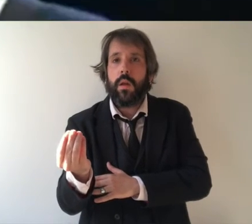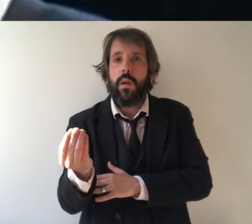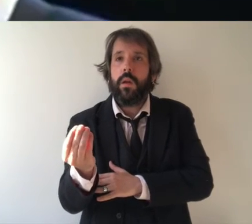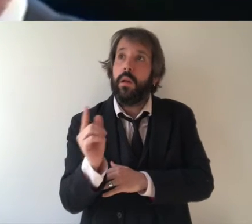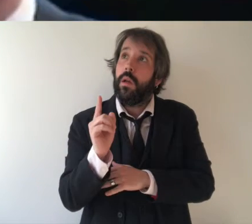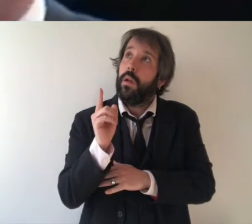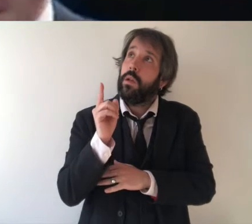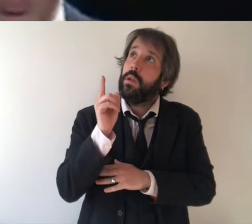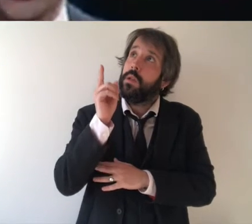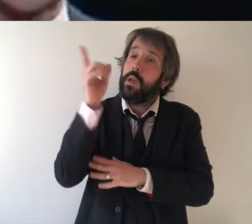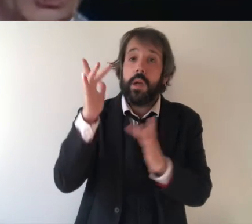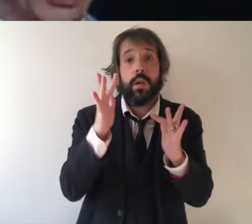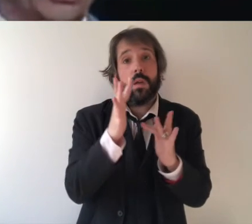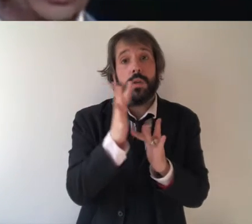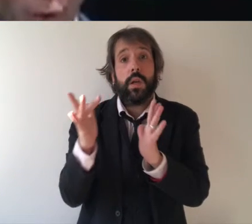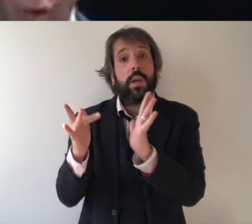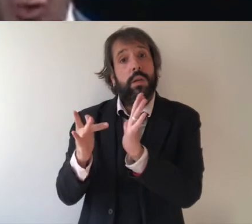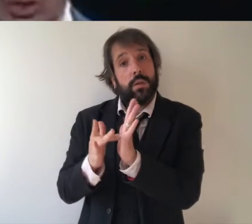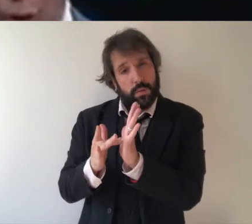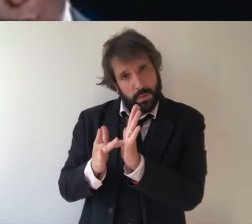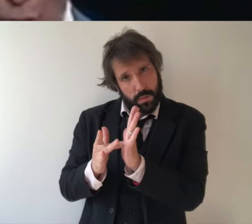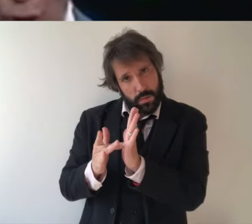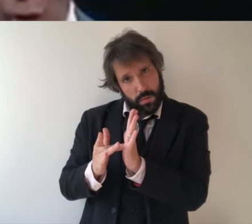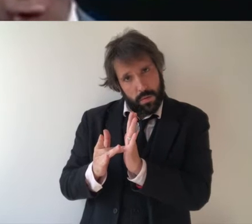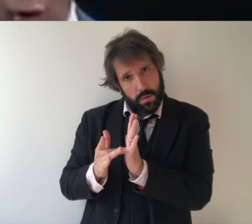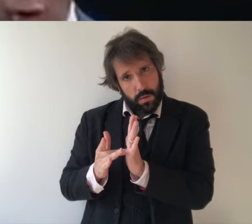le Seigneur Jésus-Christ